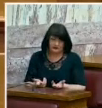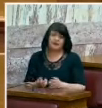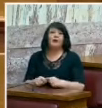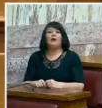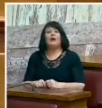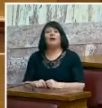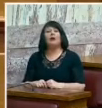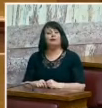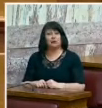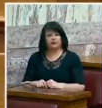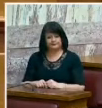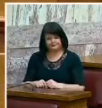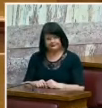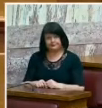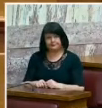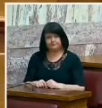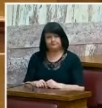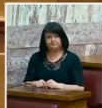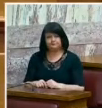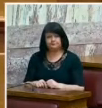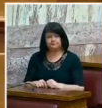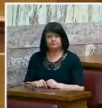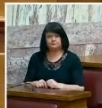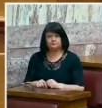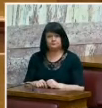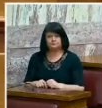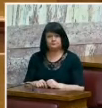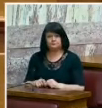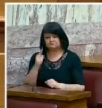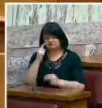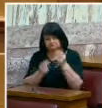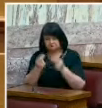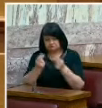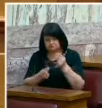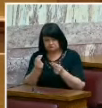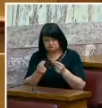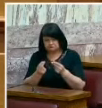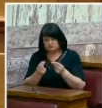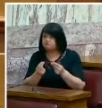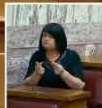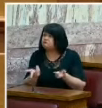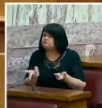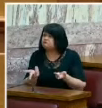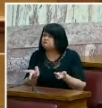διότι προσμετρούσατε τη Χρυσή Αυγή τότε στους υπολογισμούς. Πώς δεν έχετε κάνει.